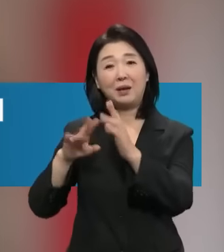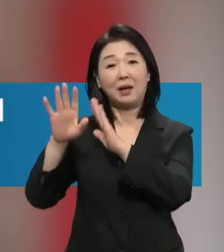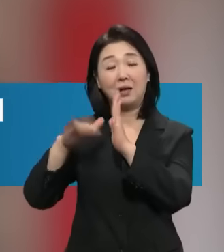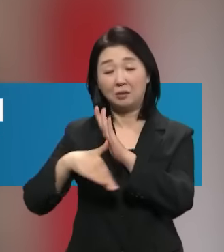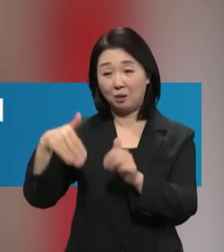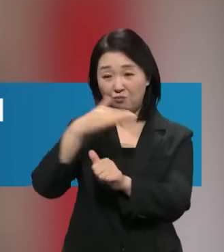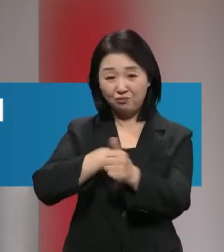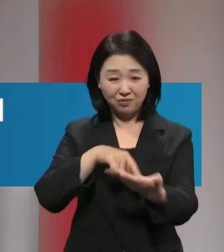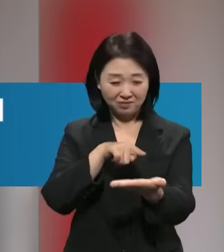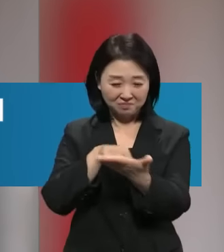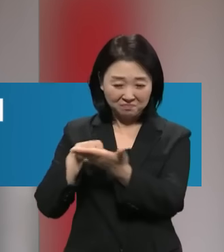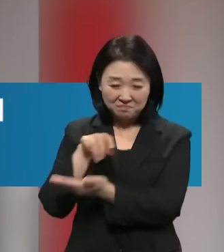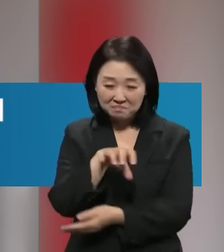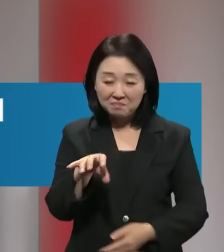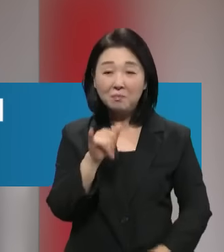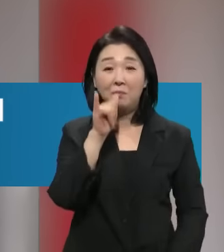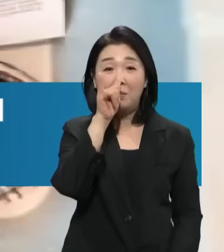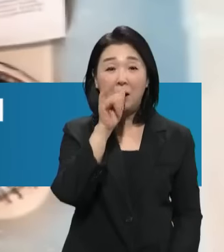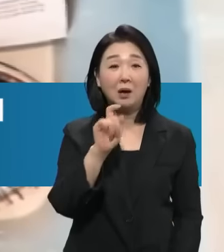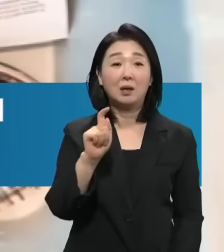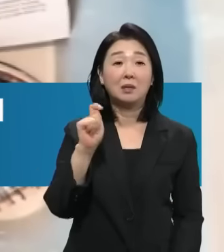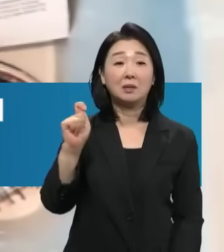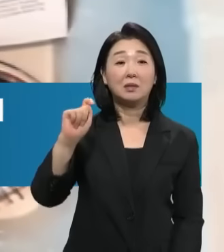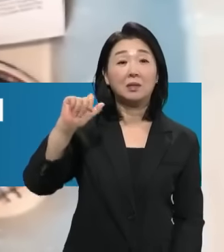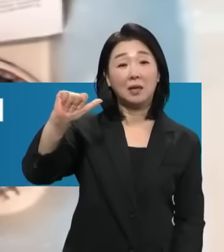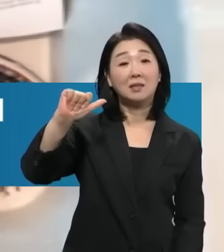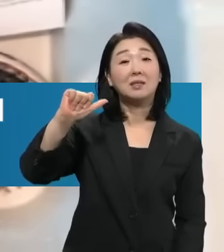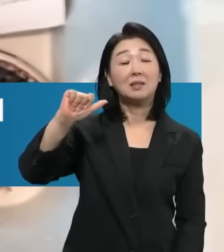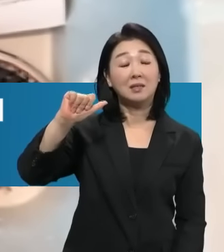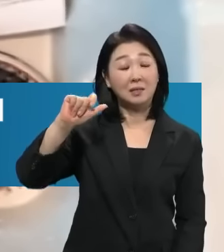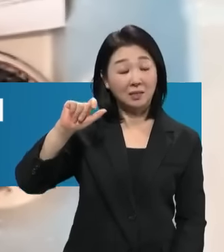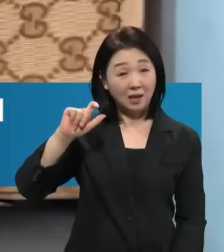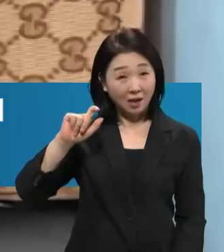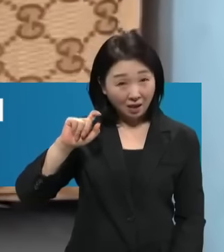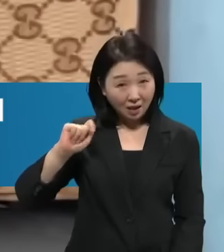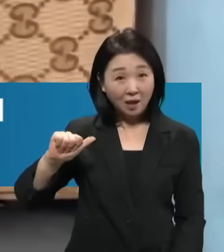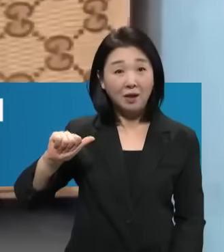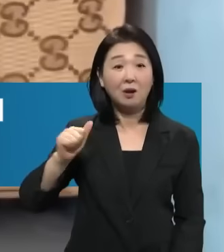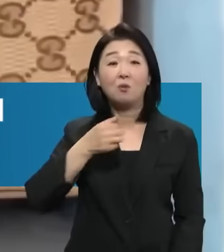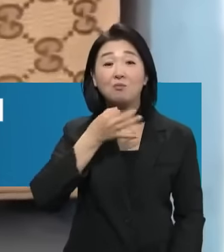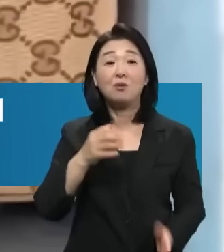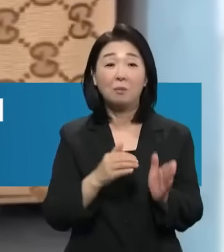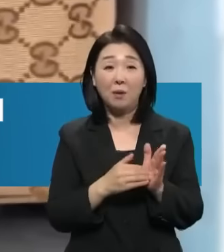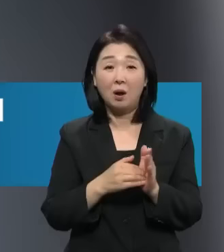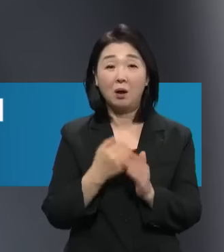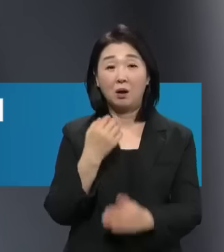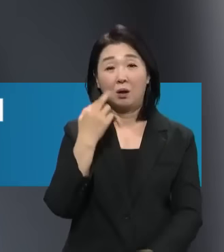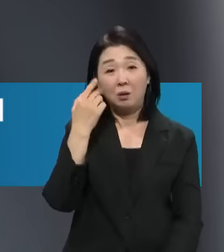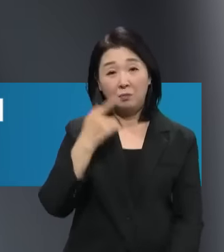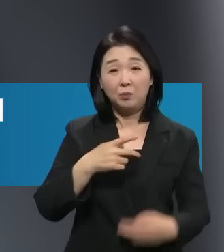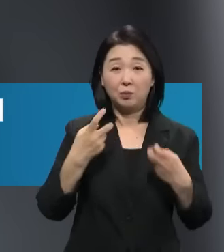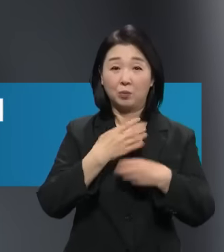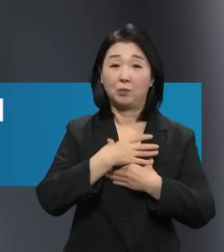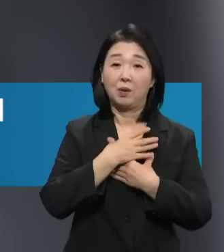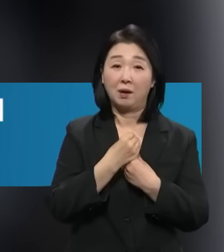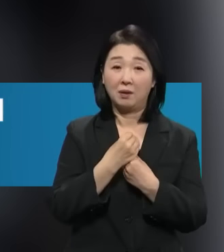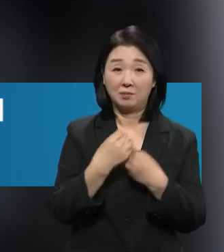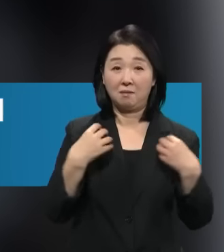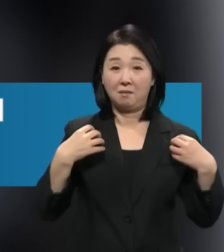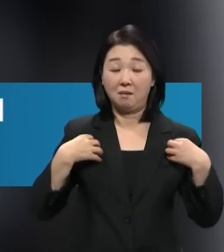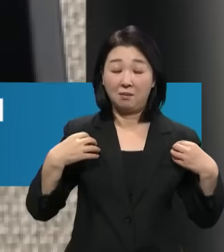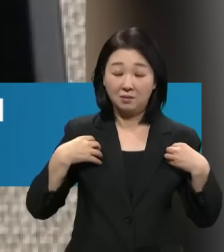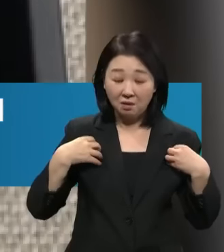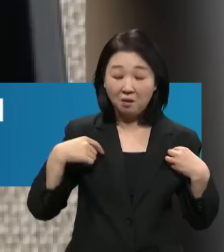합니다. TSA 트레이 에스테틱 이렇게 부르는데 미국 교통안전청 TSA 트레이 꾸미기인